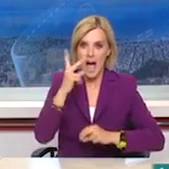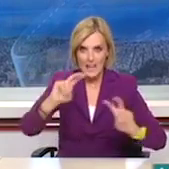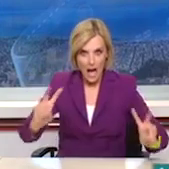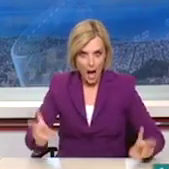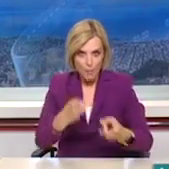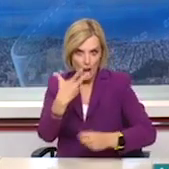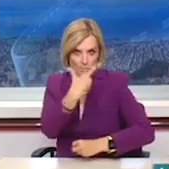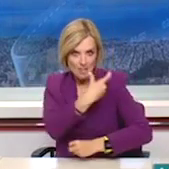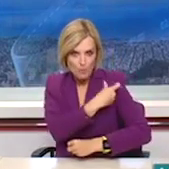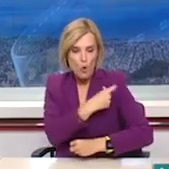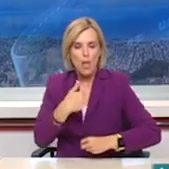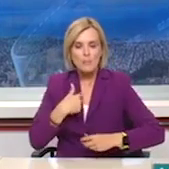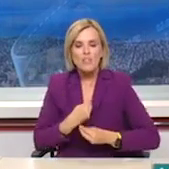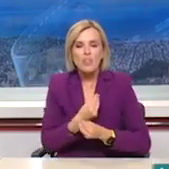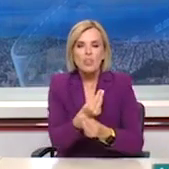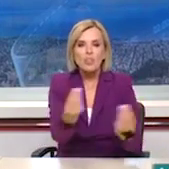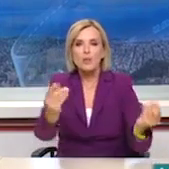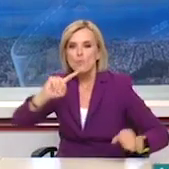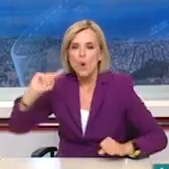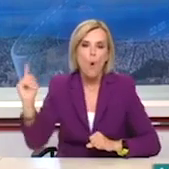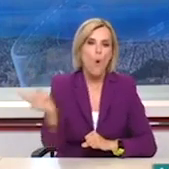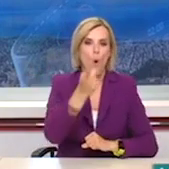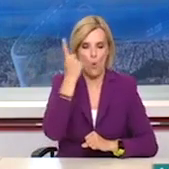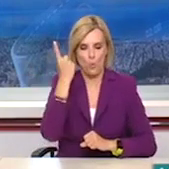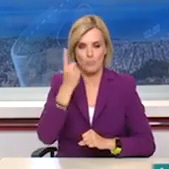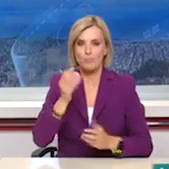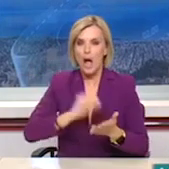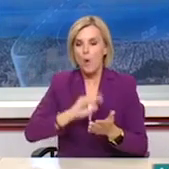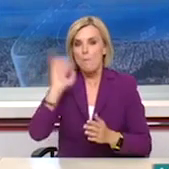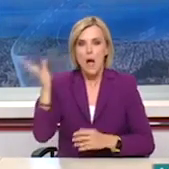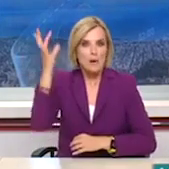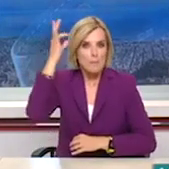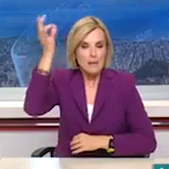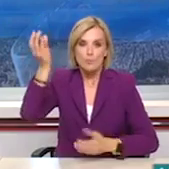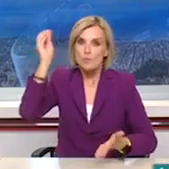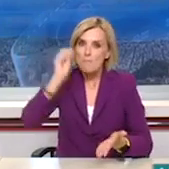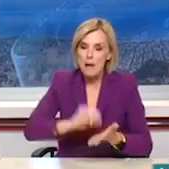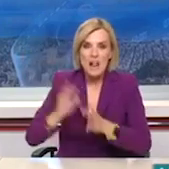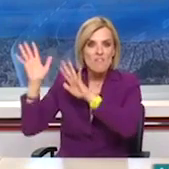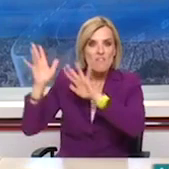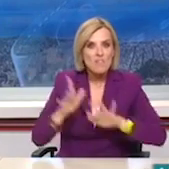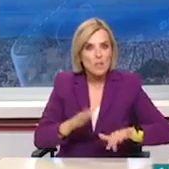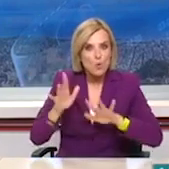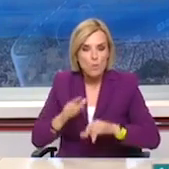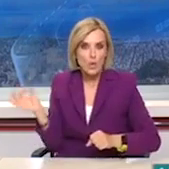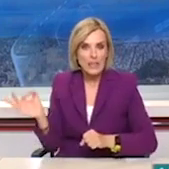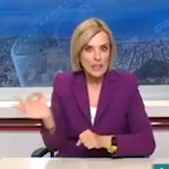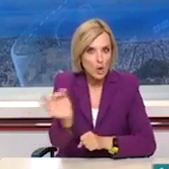Ταυτόχρονα, η επιφυλακή και η εγρήγορση για ένα τυχόν δεύτερο κύμα που θα αφορά αυτό τον ιό είναι σημαντική.